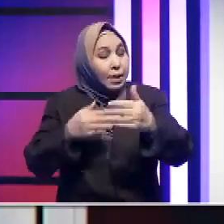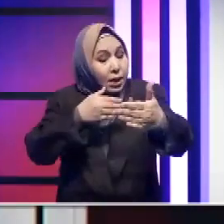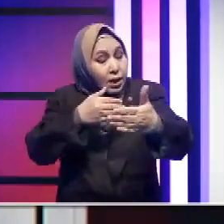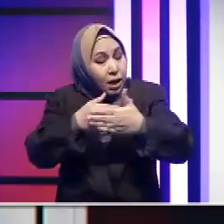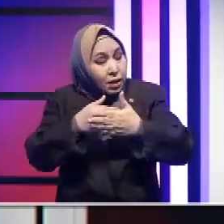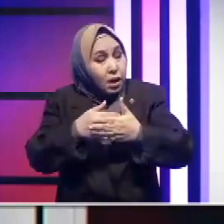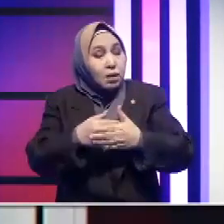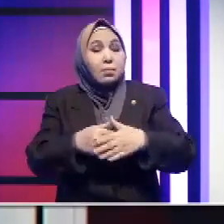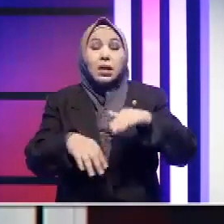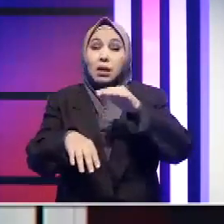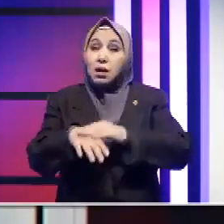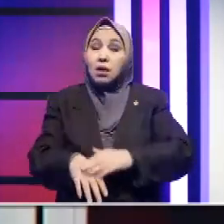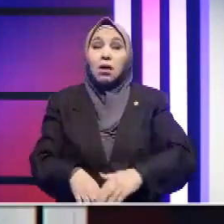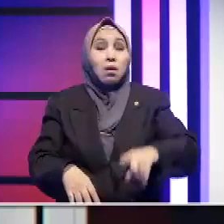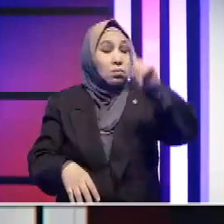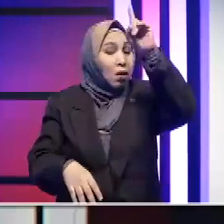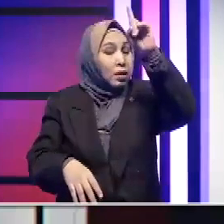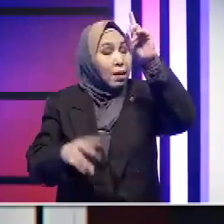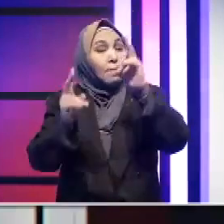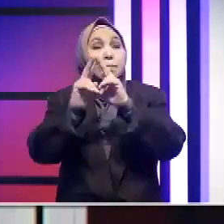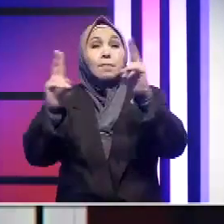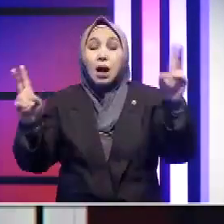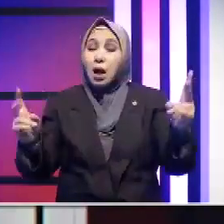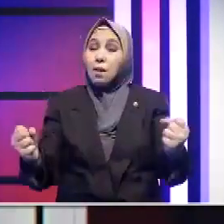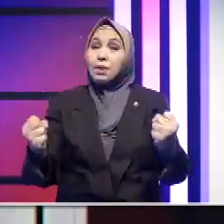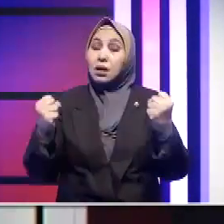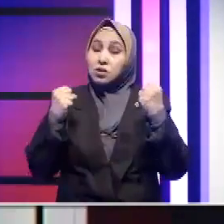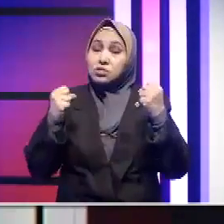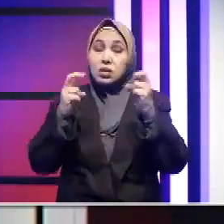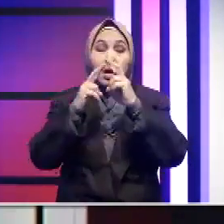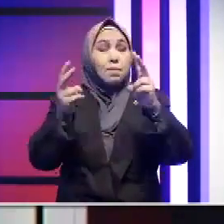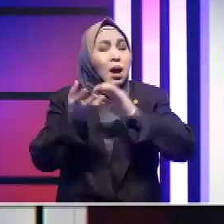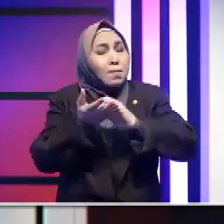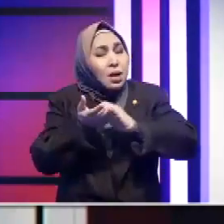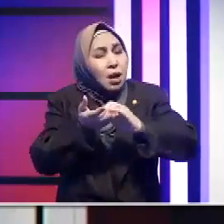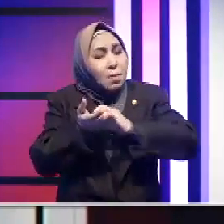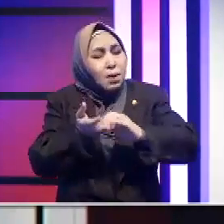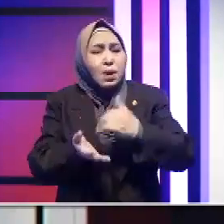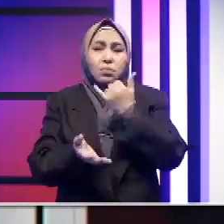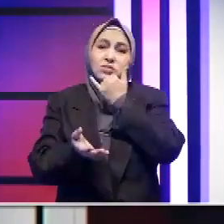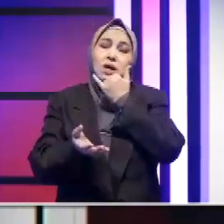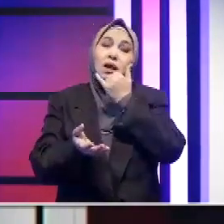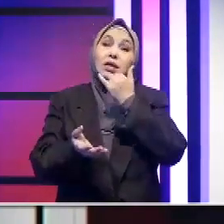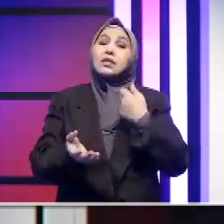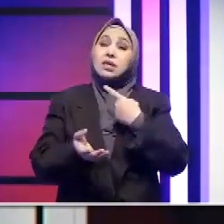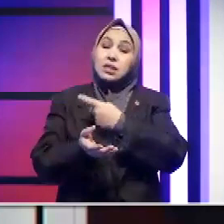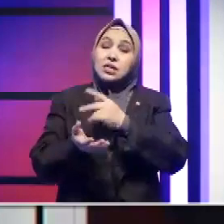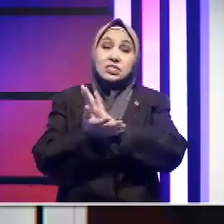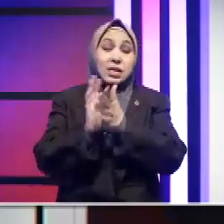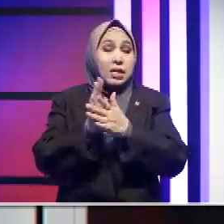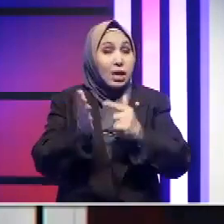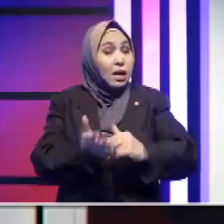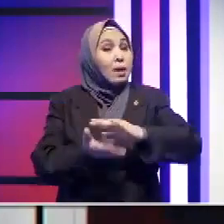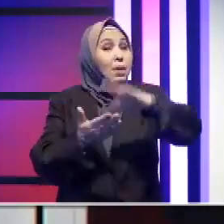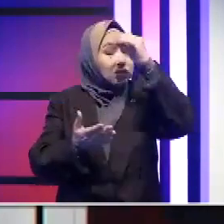kepada Allah Azil Wow kepada Allah yang maha perkasa Yang Maha mengampunkan kesilapan kesilapan kita jadi ini adalah pelajaran